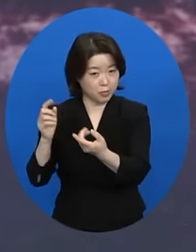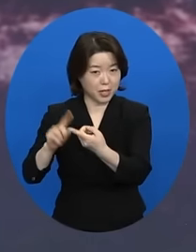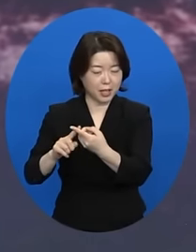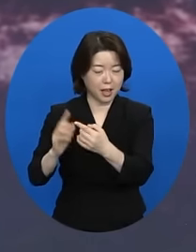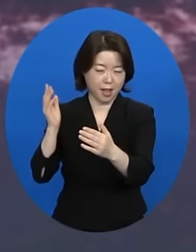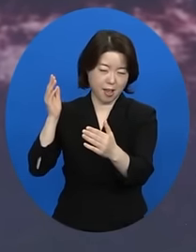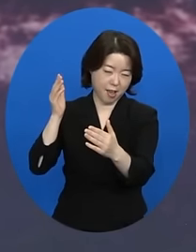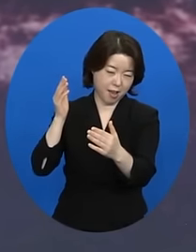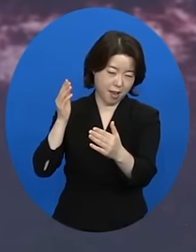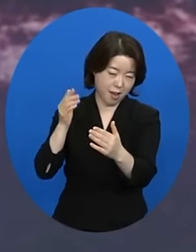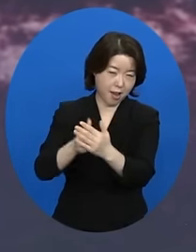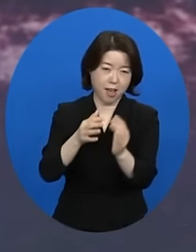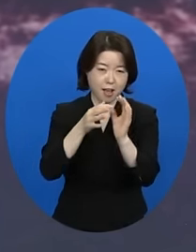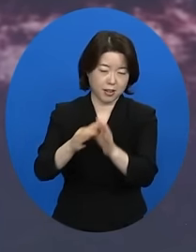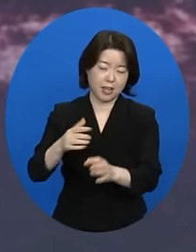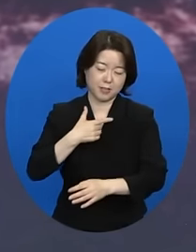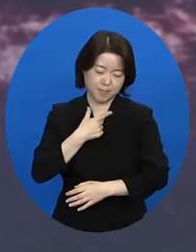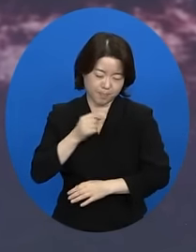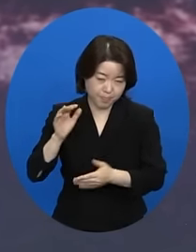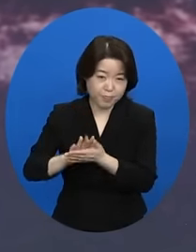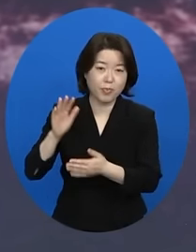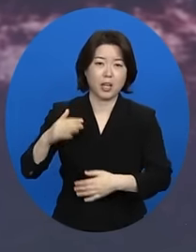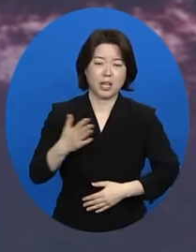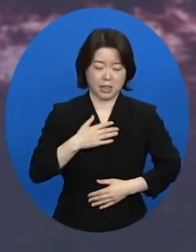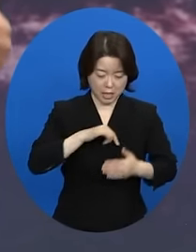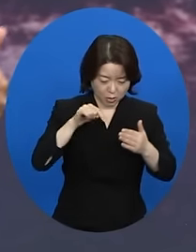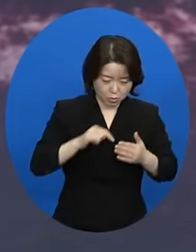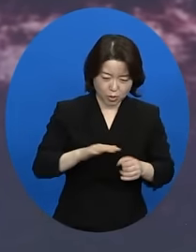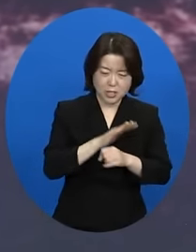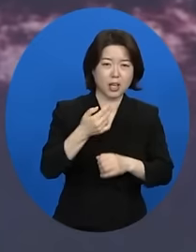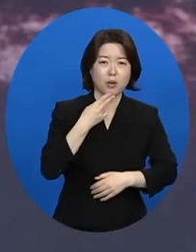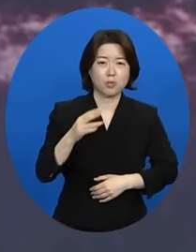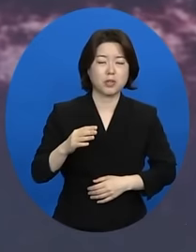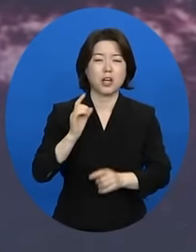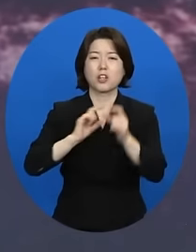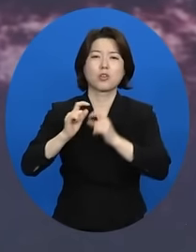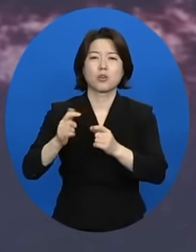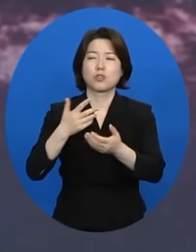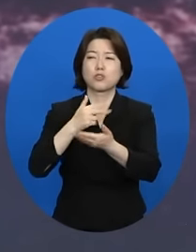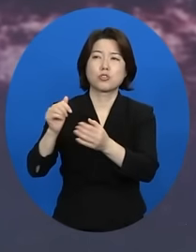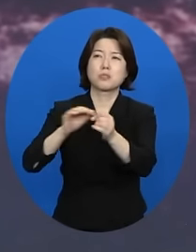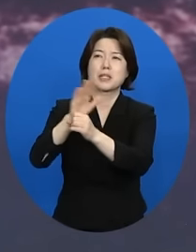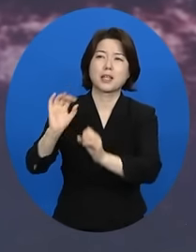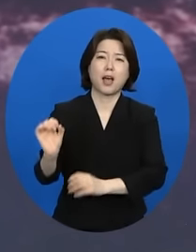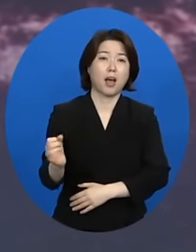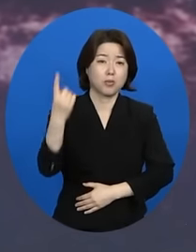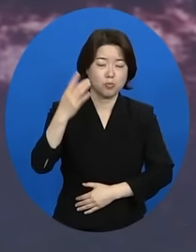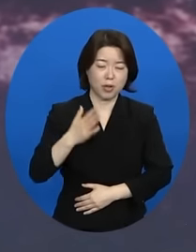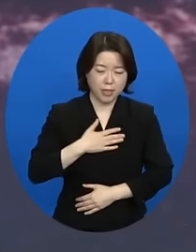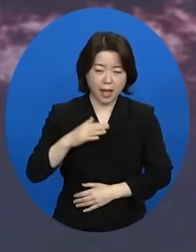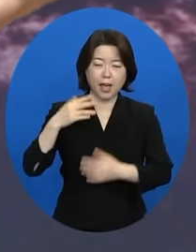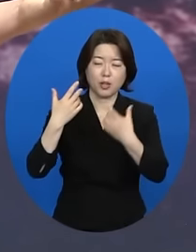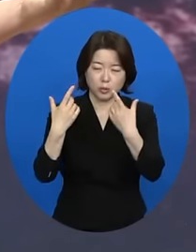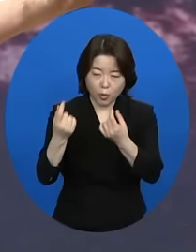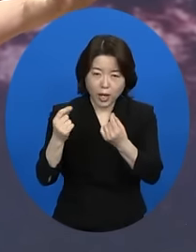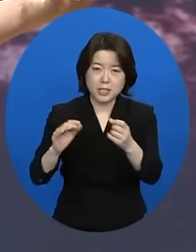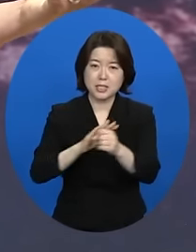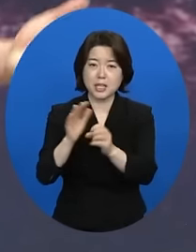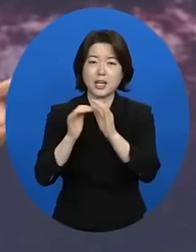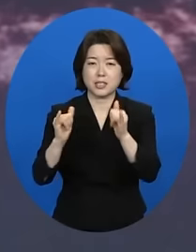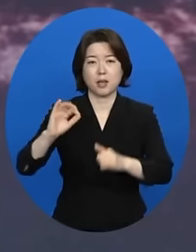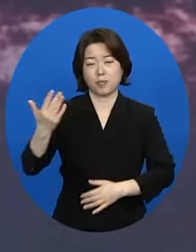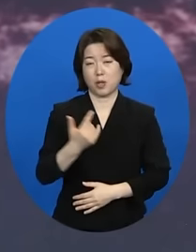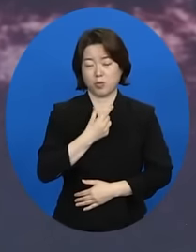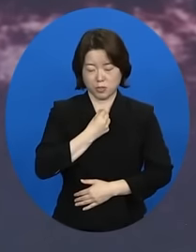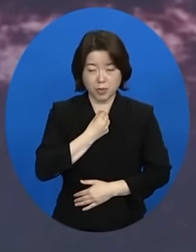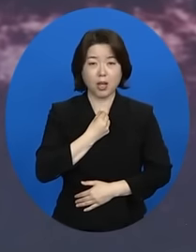끝없는 열망. 아, 내 안에 사랑이 없구나. 난 더욱 주님의 그 사랑으로 말미암아 나도 그런 사랑의 사람이